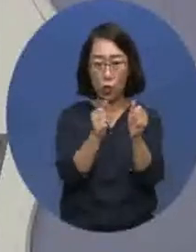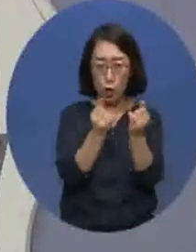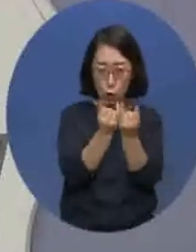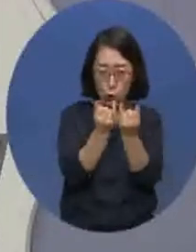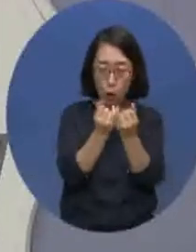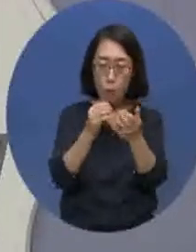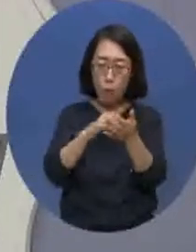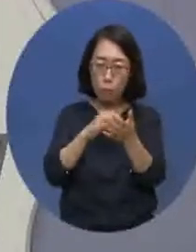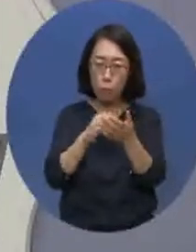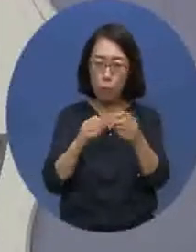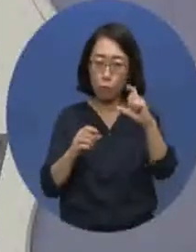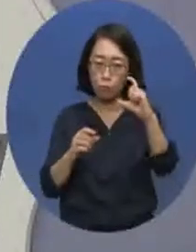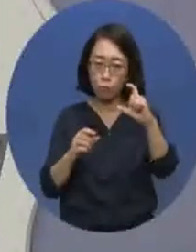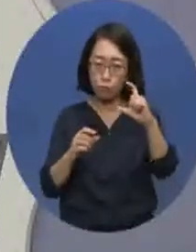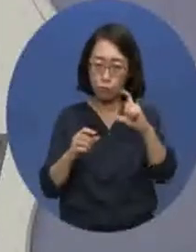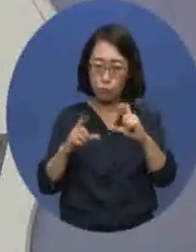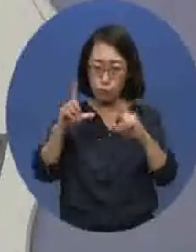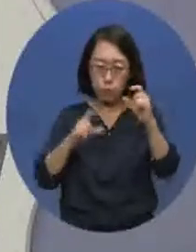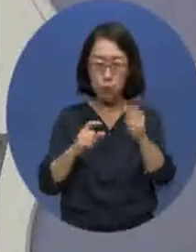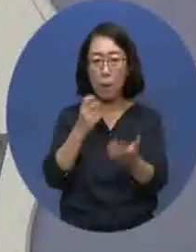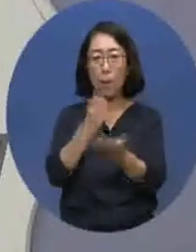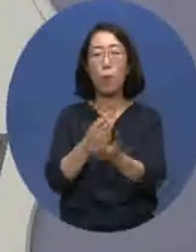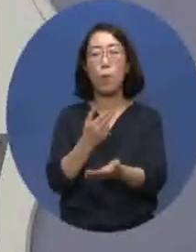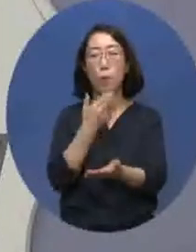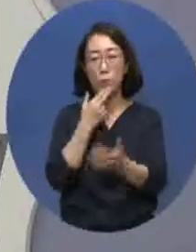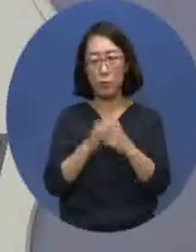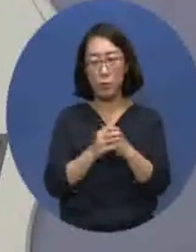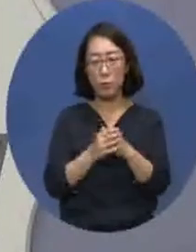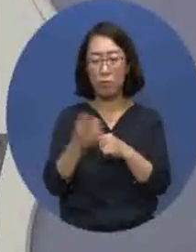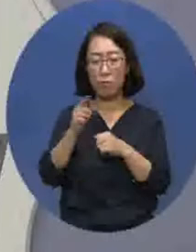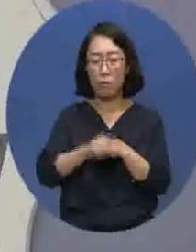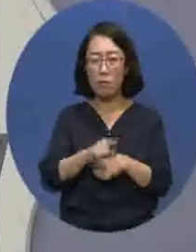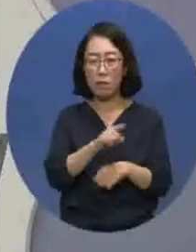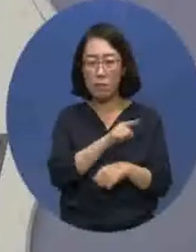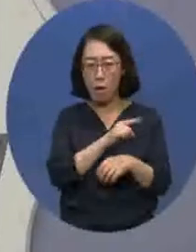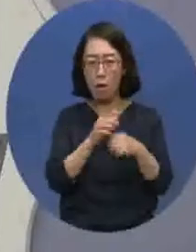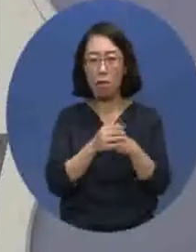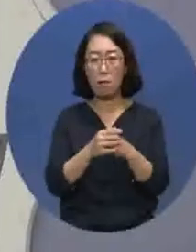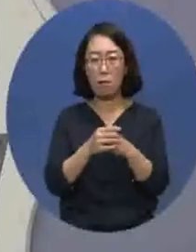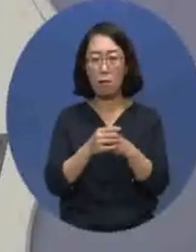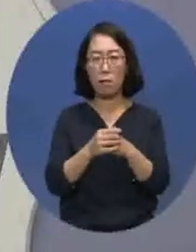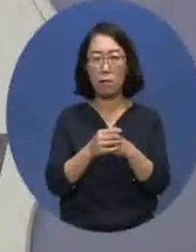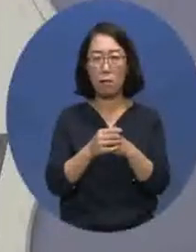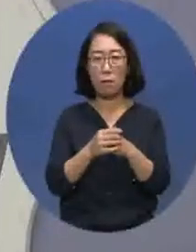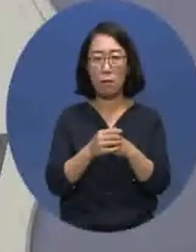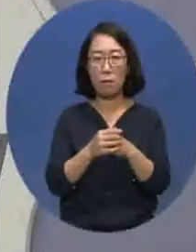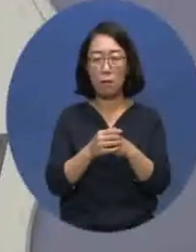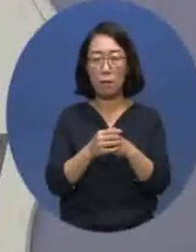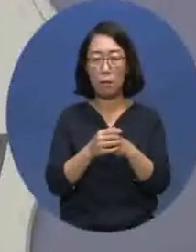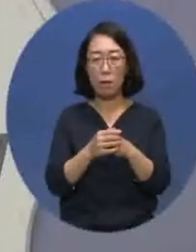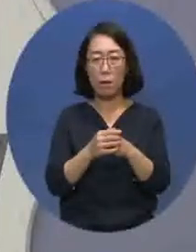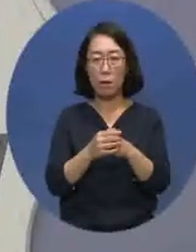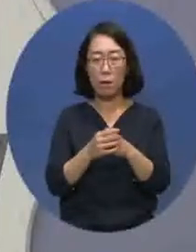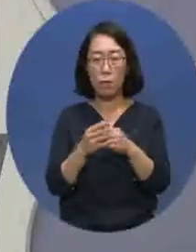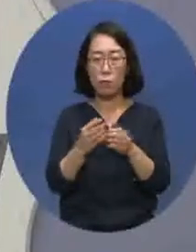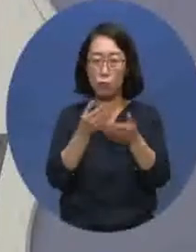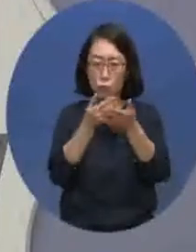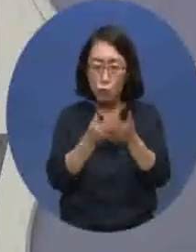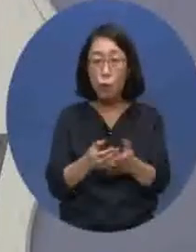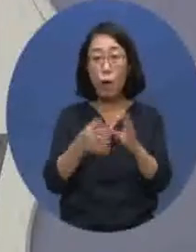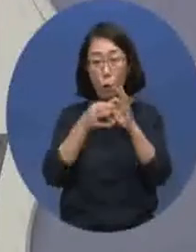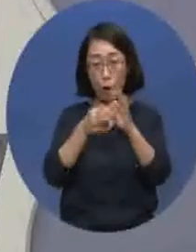뽑아야 된다 이런거 없습니다 그런데 우리가 가장 삶의 에 밀접하게 되어있는